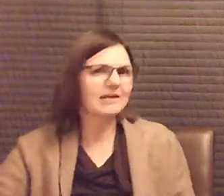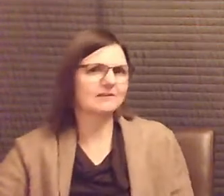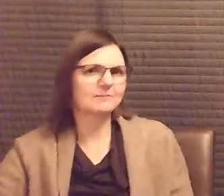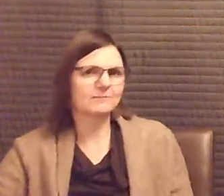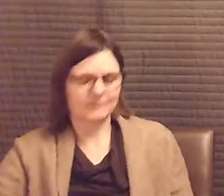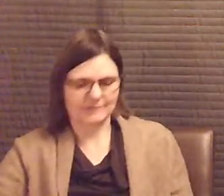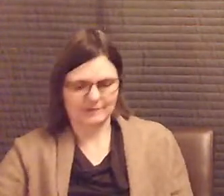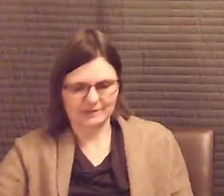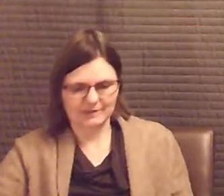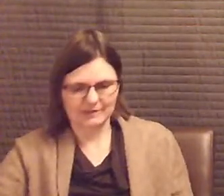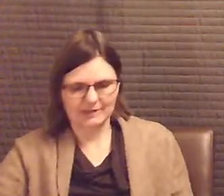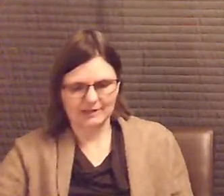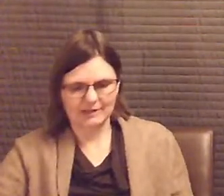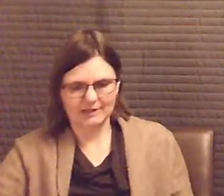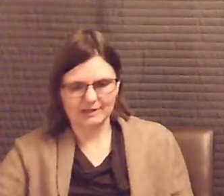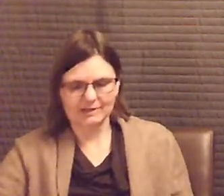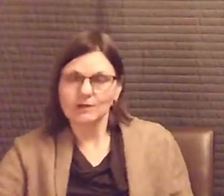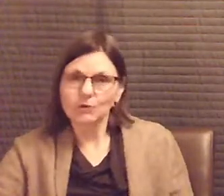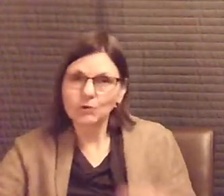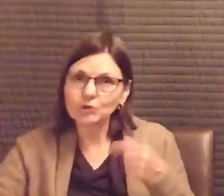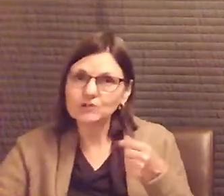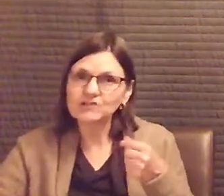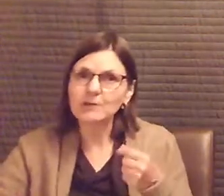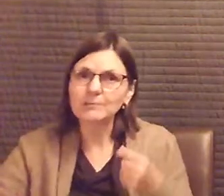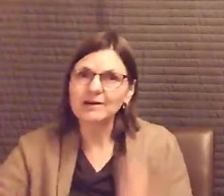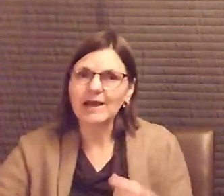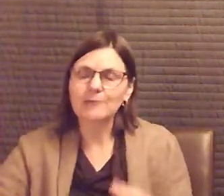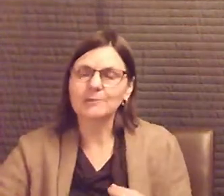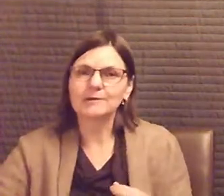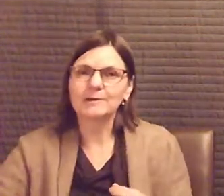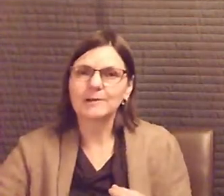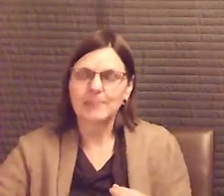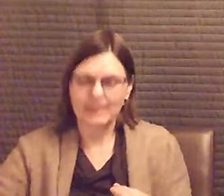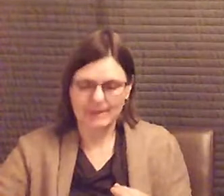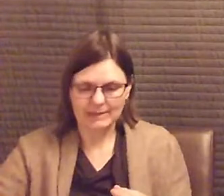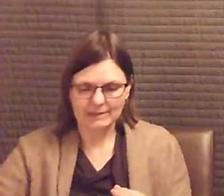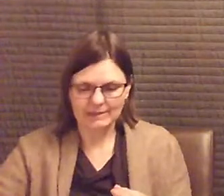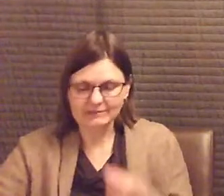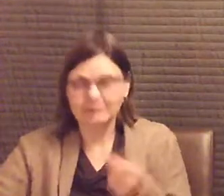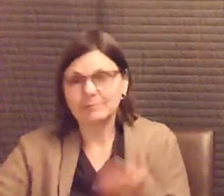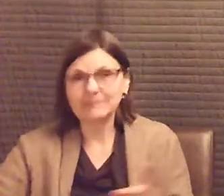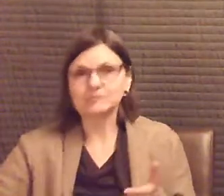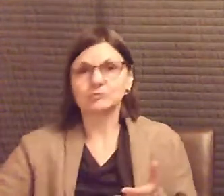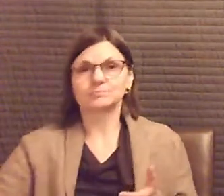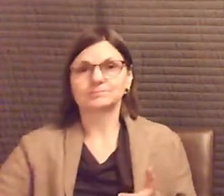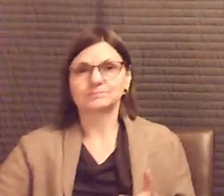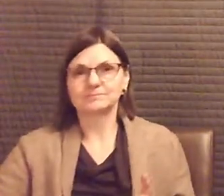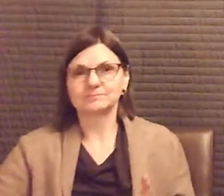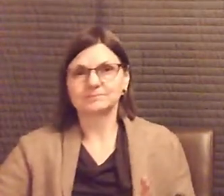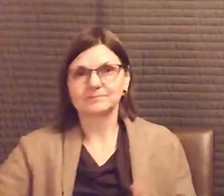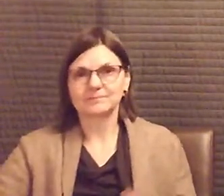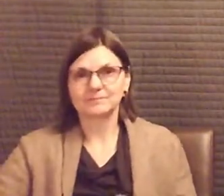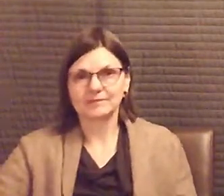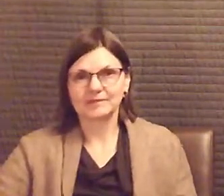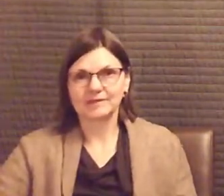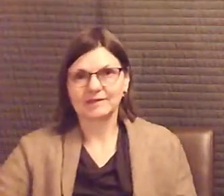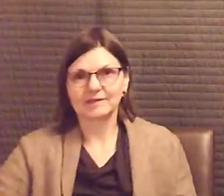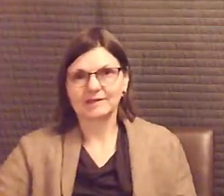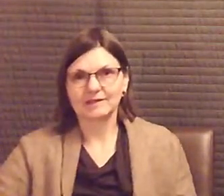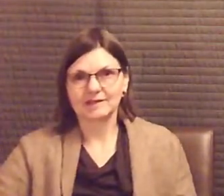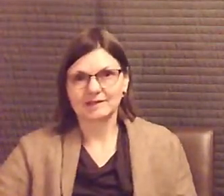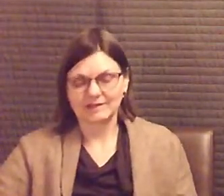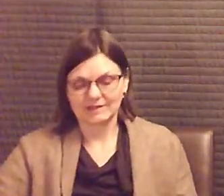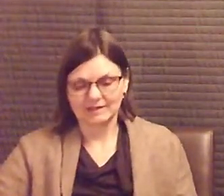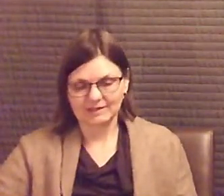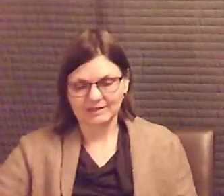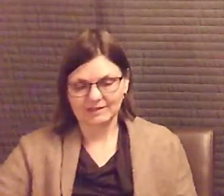bijbellezen hoop hoe kunnen ze dan begrijpt waarom doe mijn best ik zal mijn best doen we kozen wie rust in